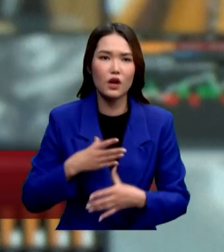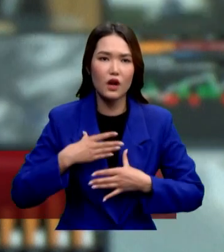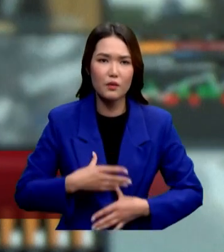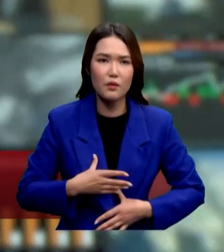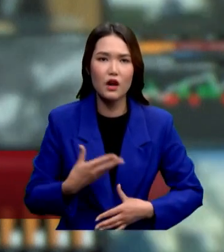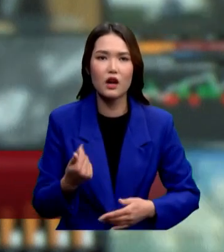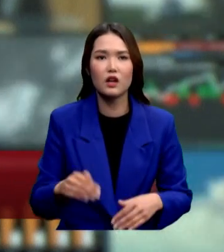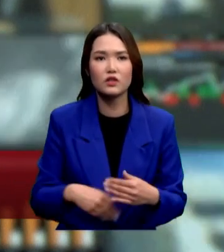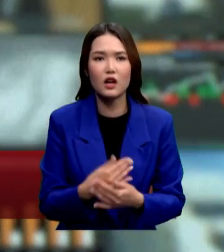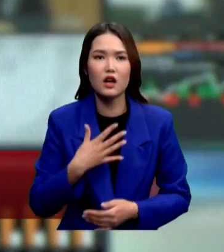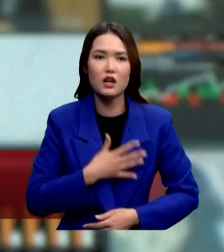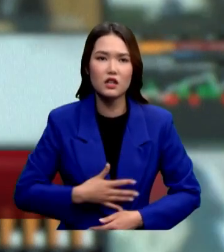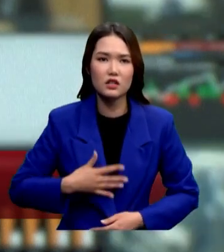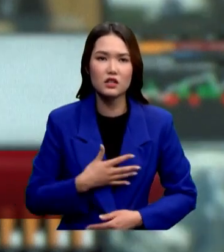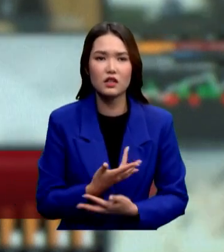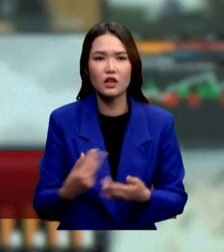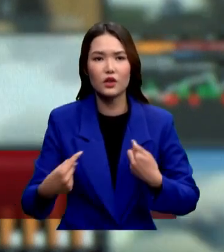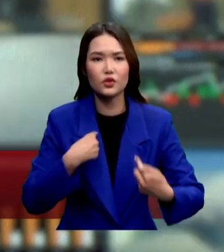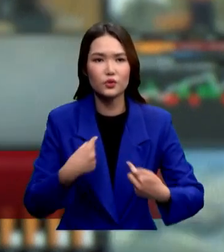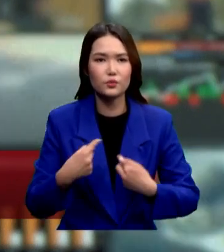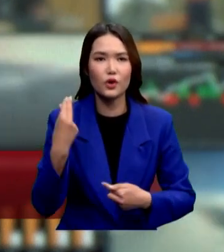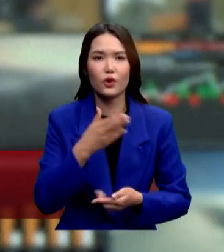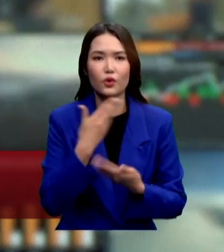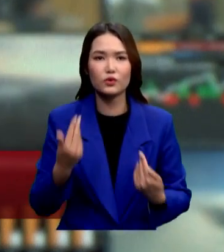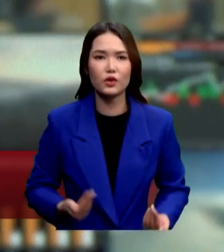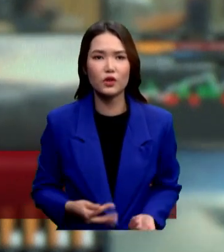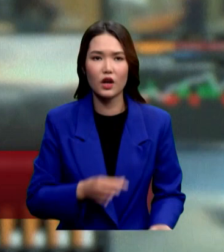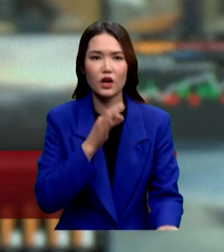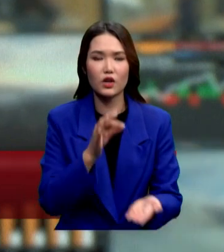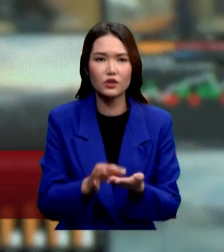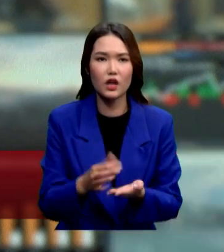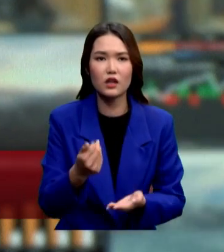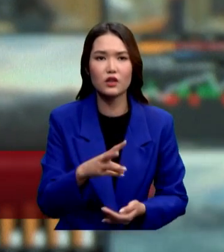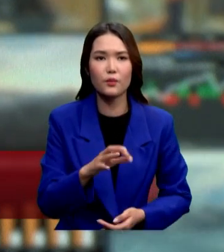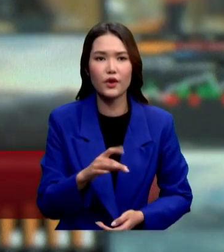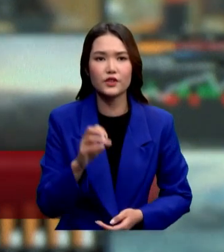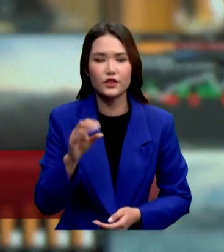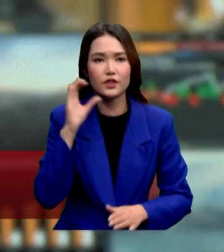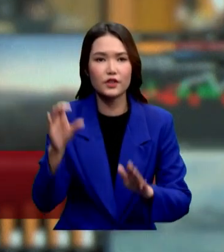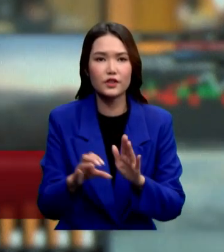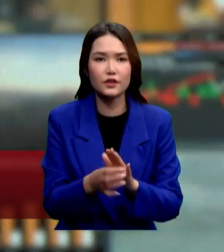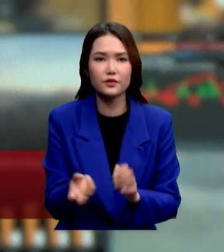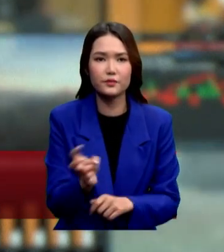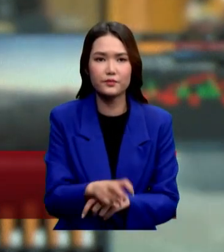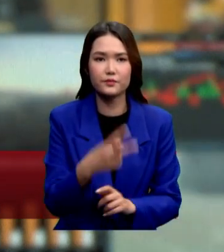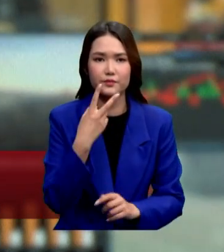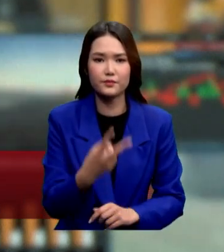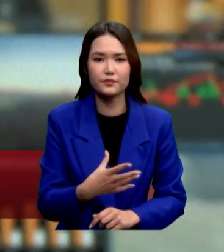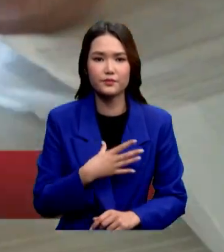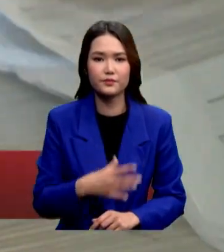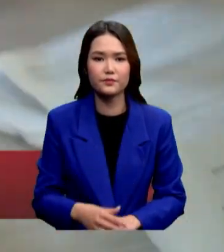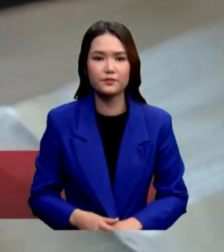Жаңа қиналғанда жол азабын қоса тартатын тұрғындардың мұңы мен жауаптылардың пікірін Мақсұт Жарылқасынұлы тыңдап көрді.